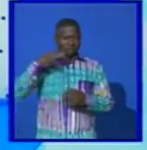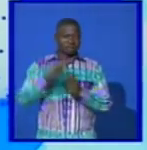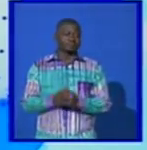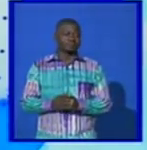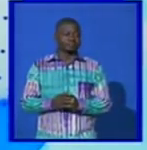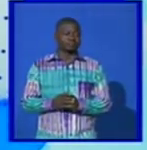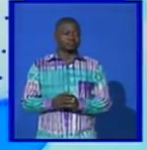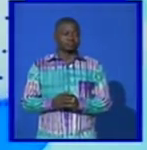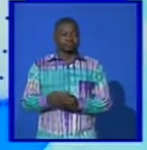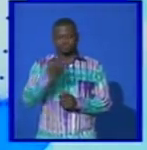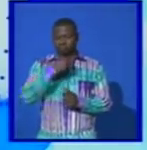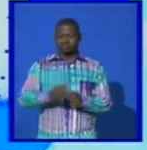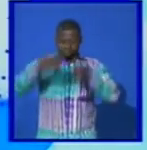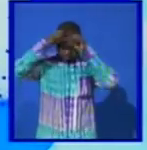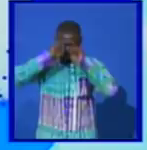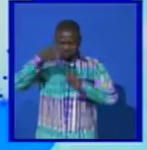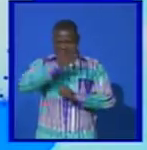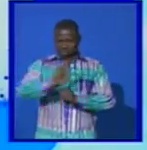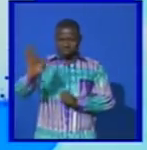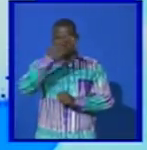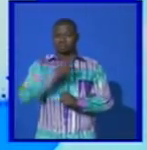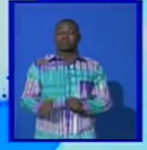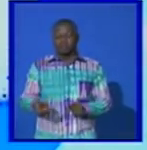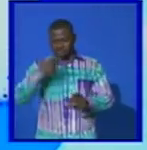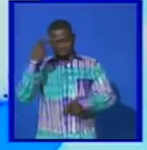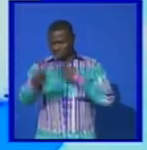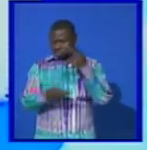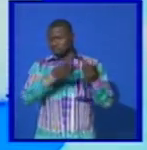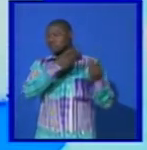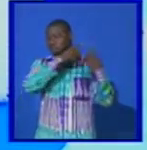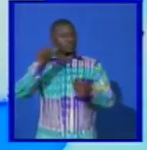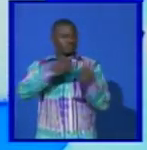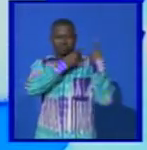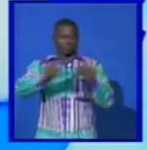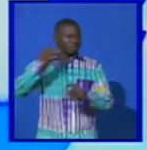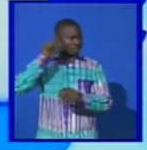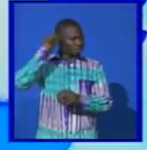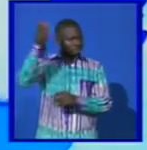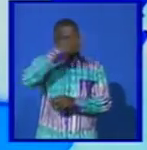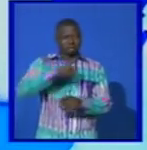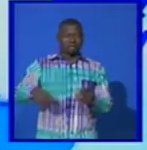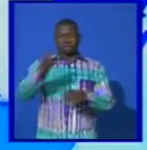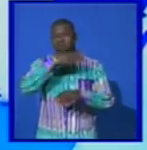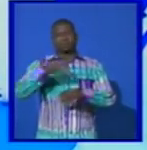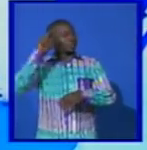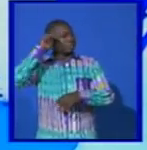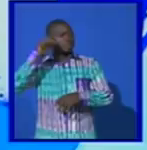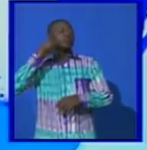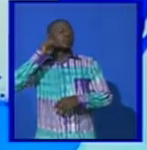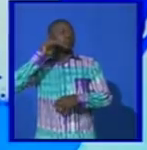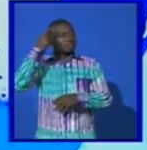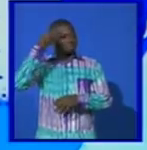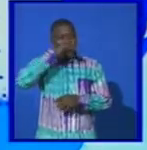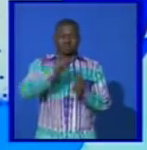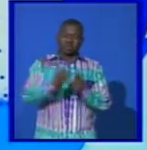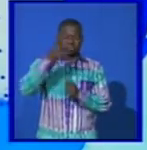Le président du FASO séjourne depuis hier à Abuja pour participer à la 54e session ordinaire des chefs d'État et de